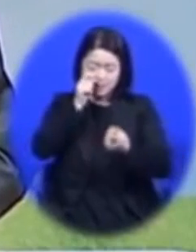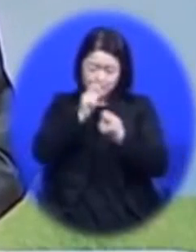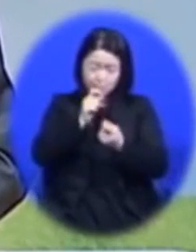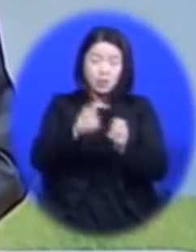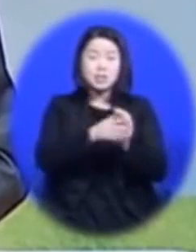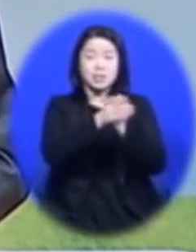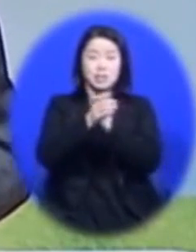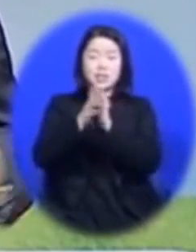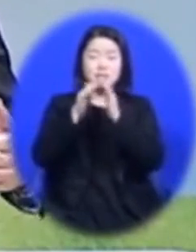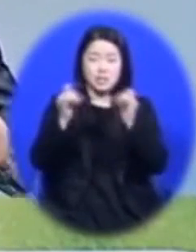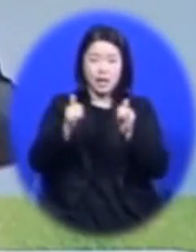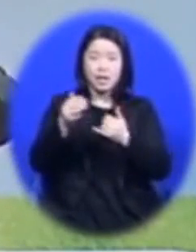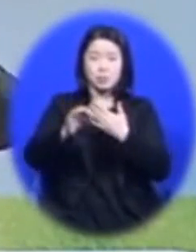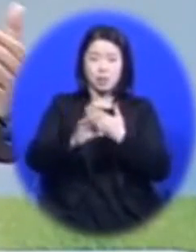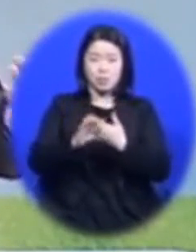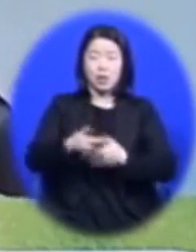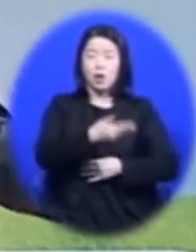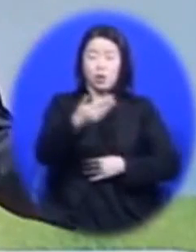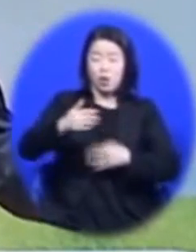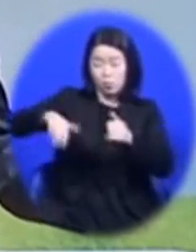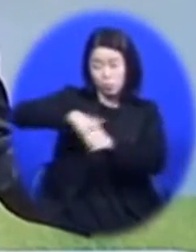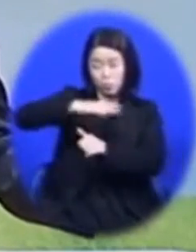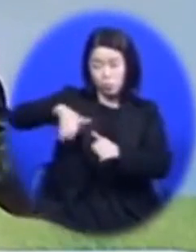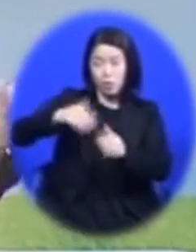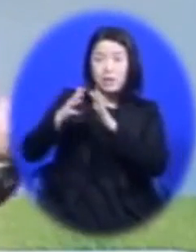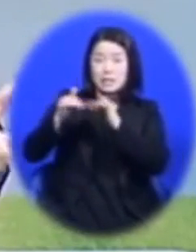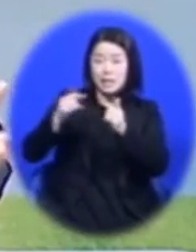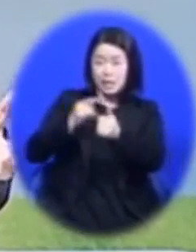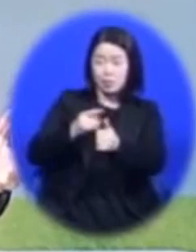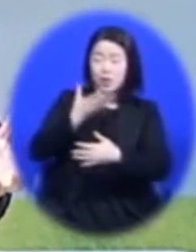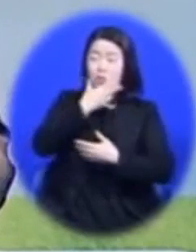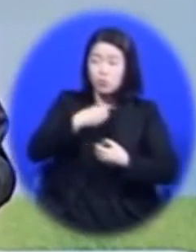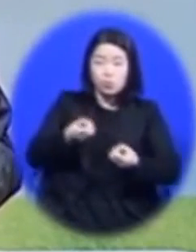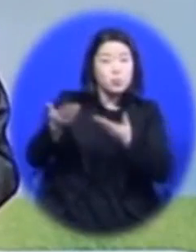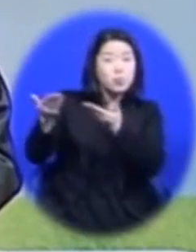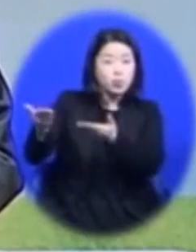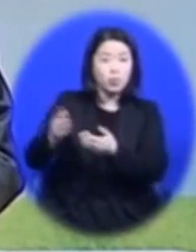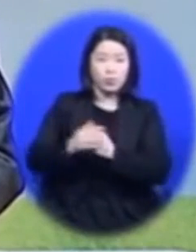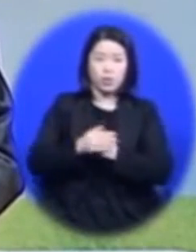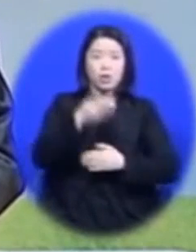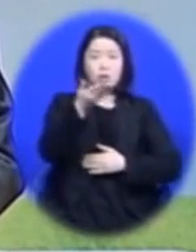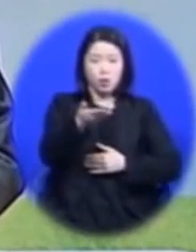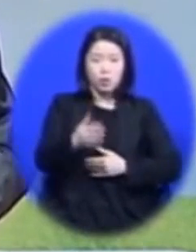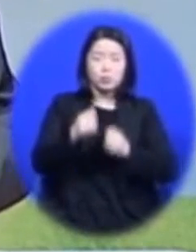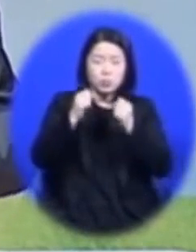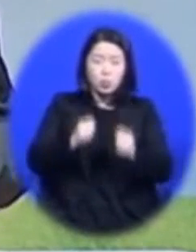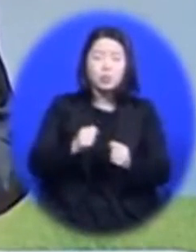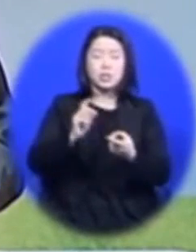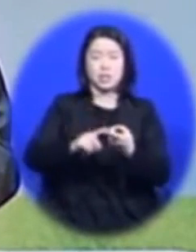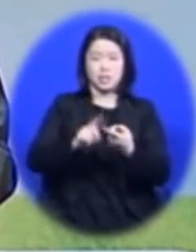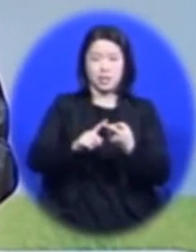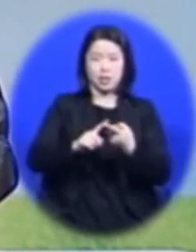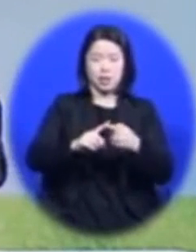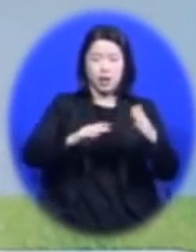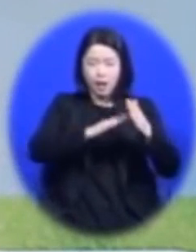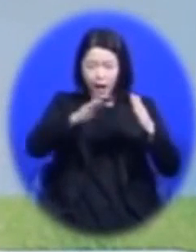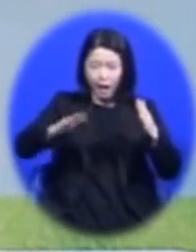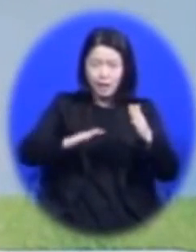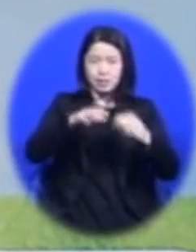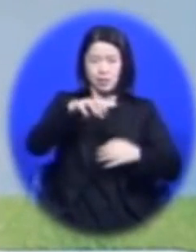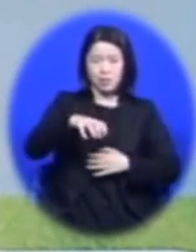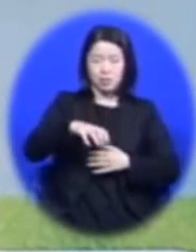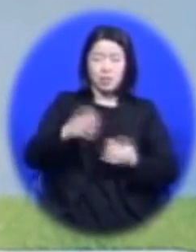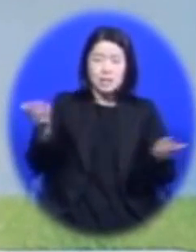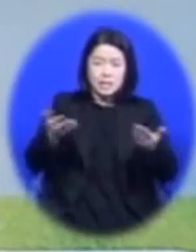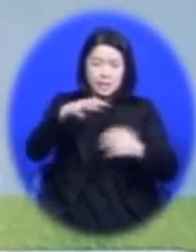사람이라면 여러분은 여러분 주변에 있는 사람에게 축복이에요. 여러분 존재가. 가정에서,